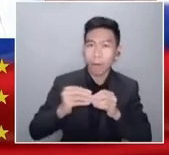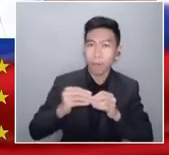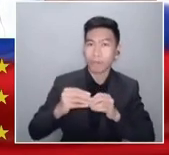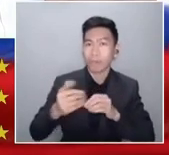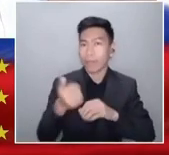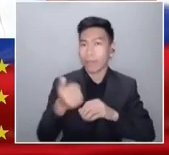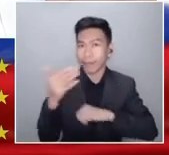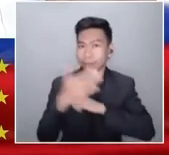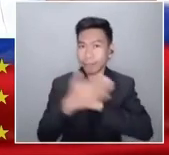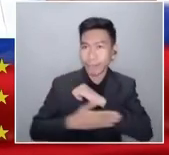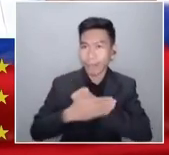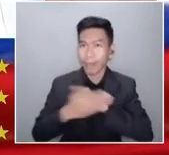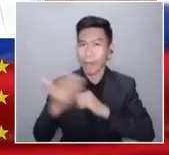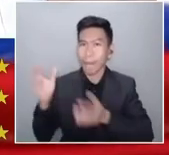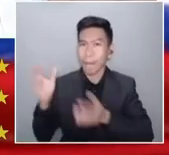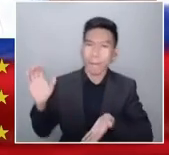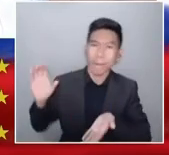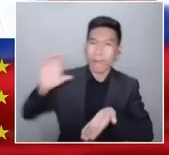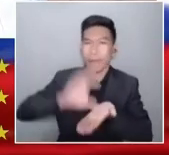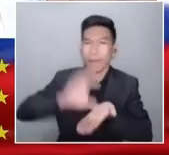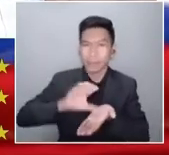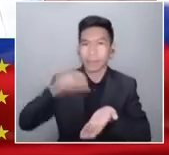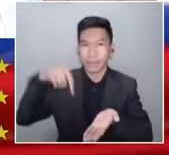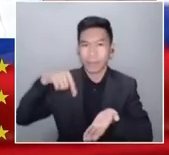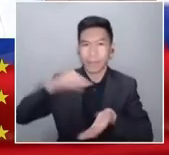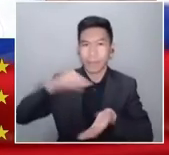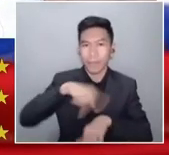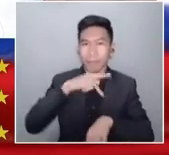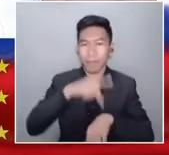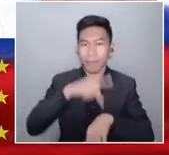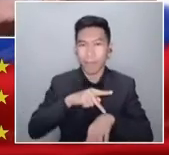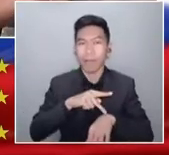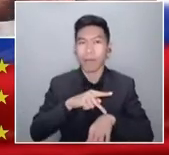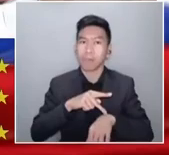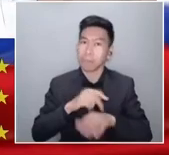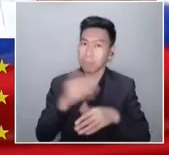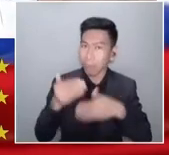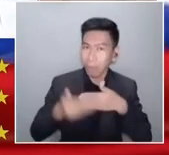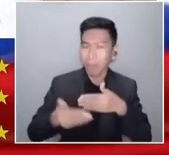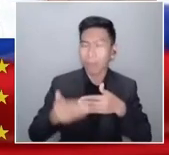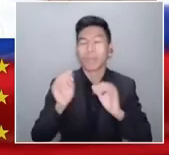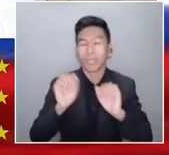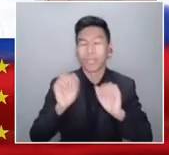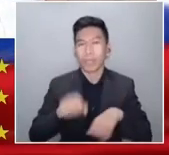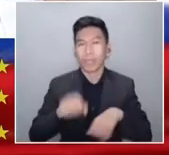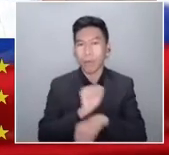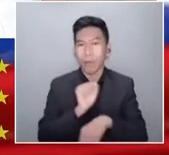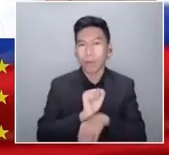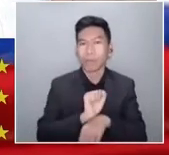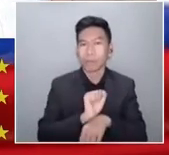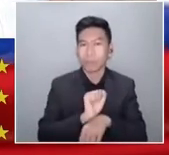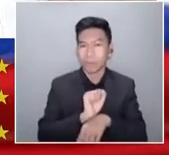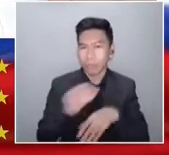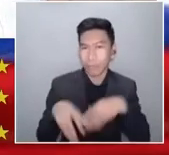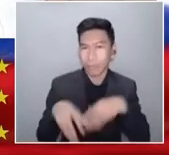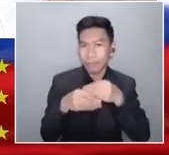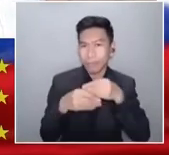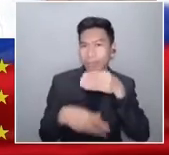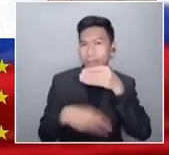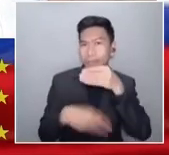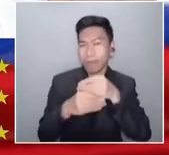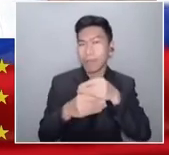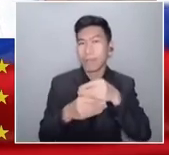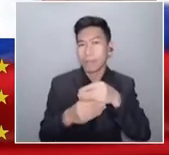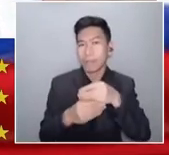po ay makaka-create ng mas maraming trabaho and opportunities across the regions. And second